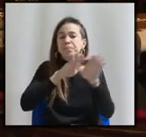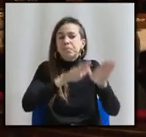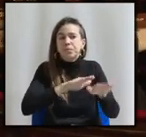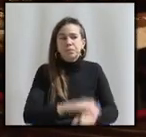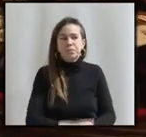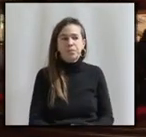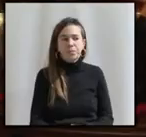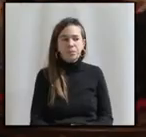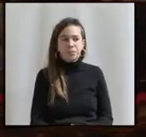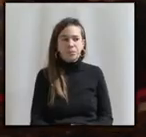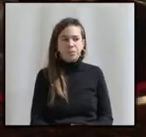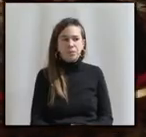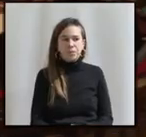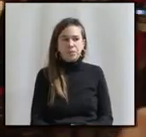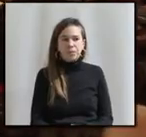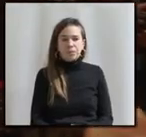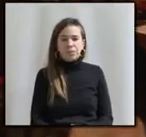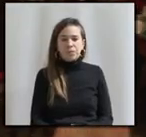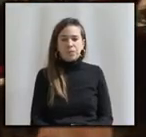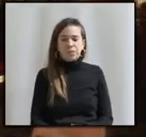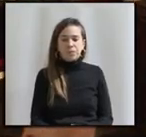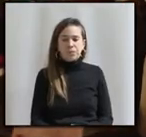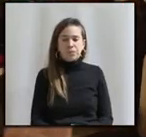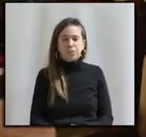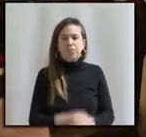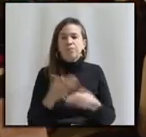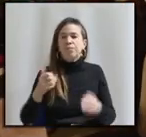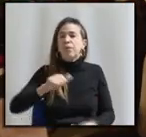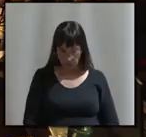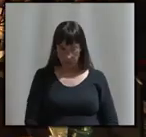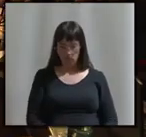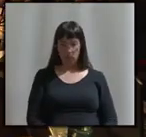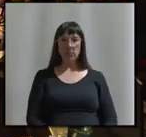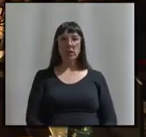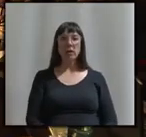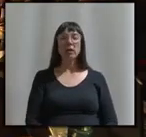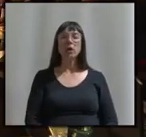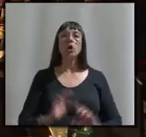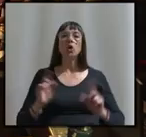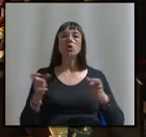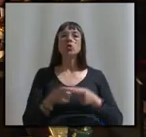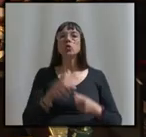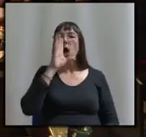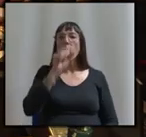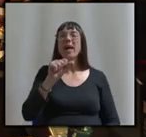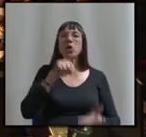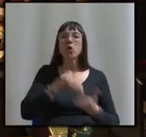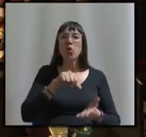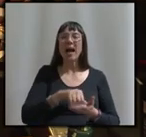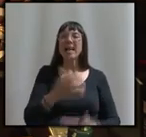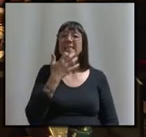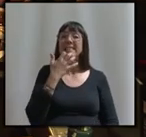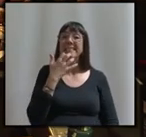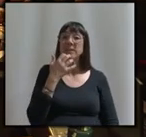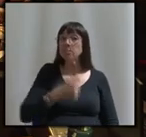Doncs queda aprovat per unanimitat. Doncs si no hi ha més